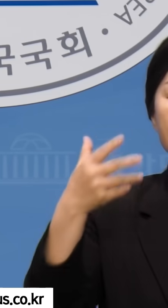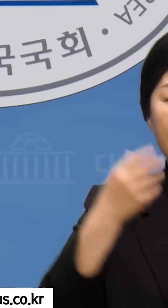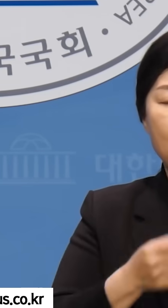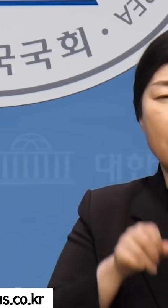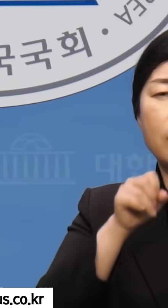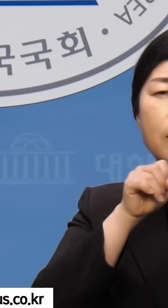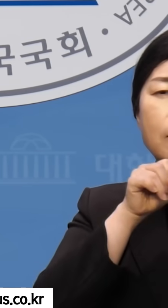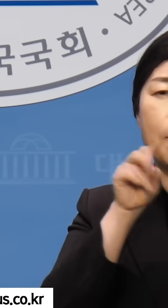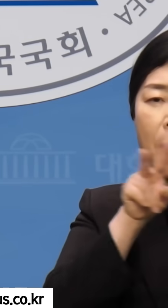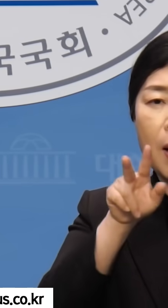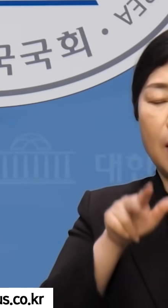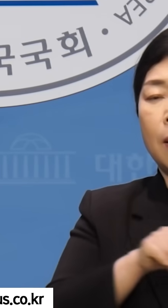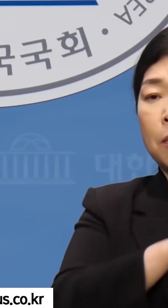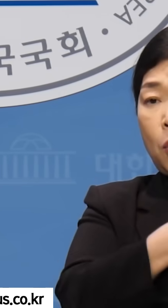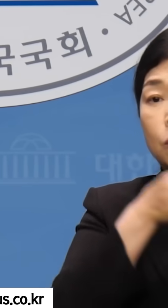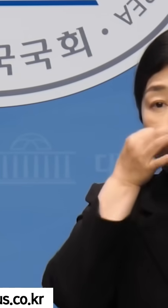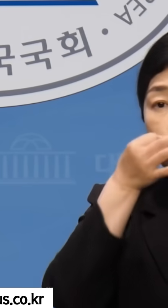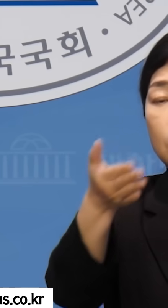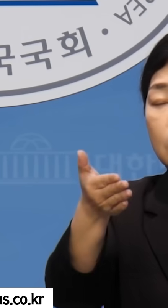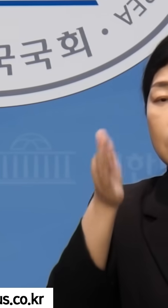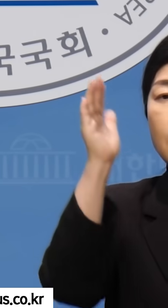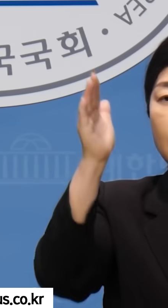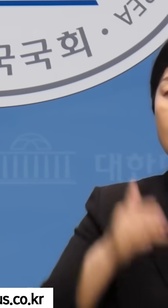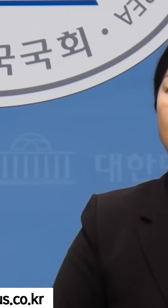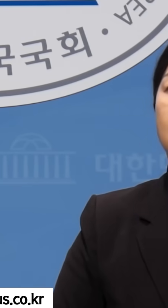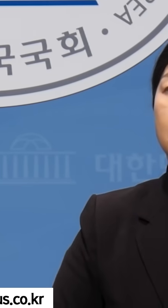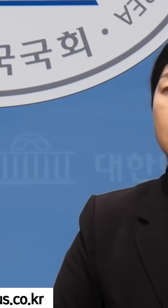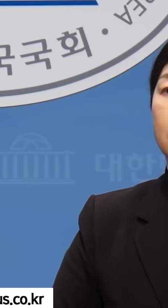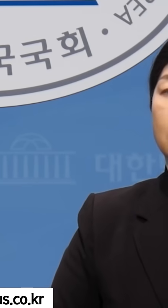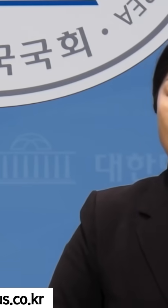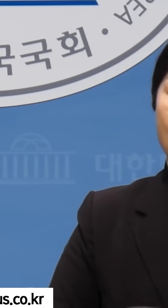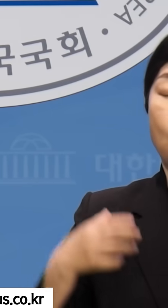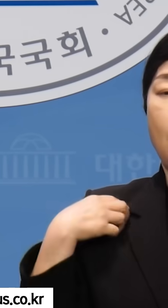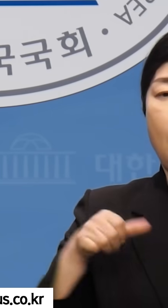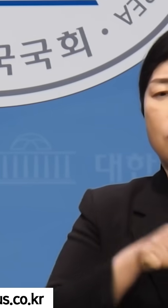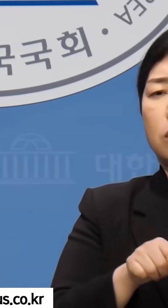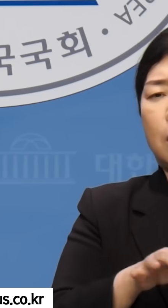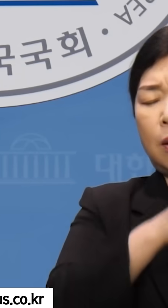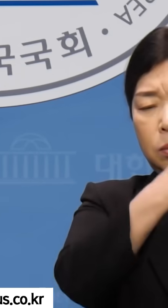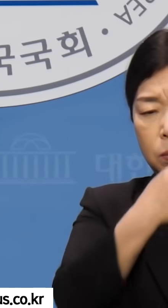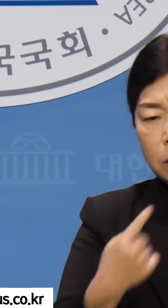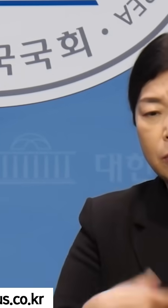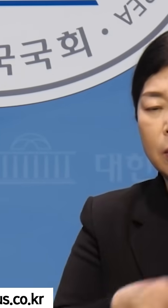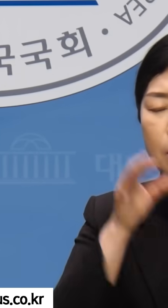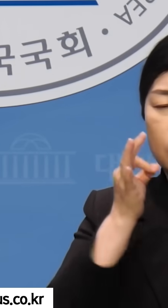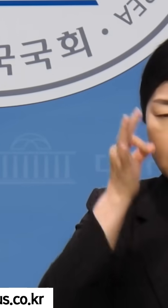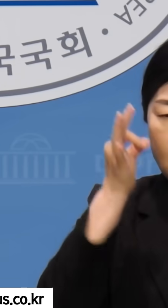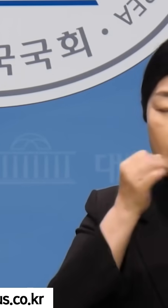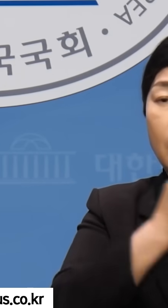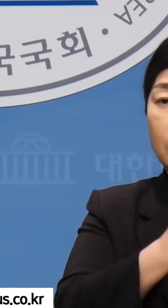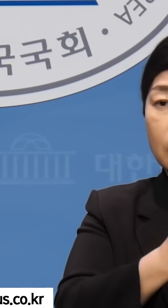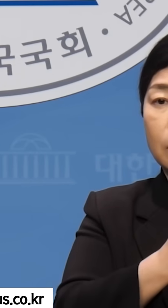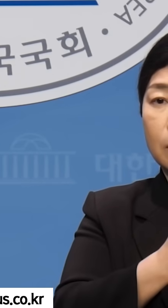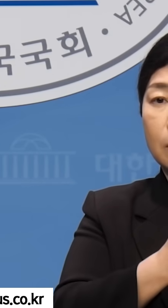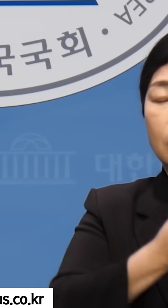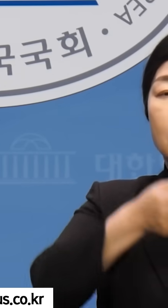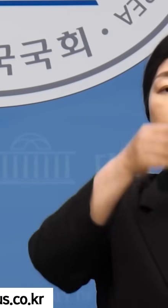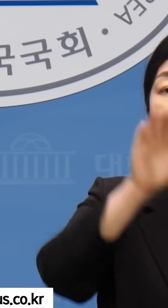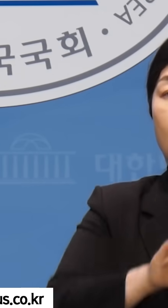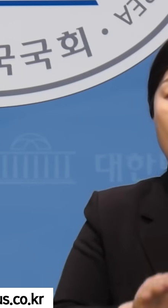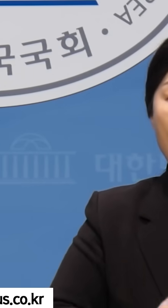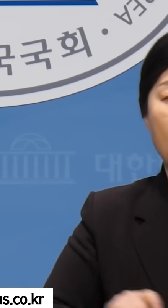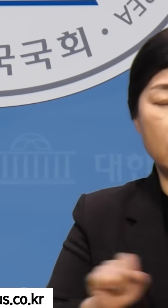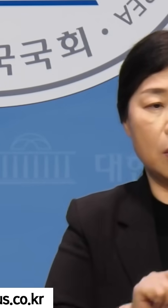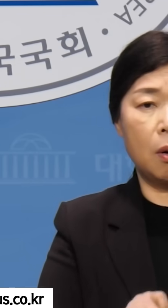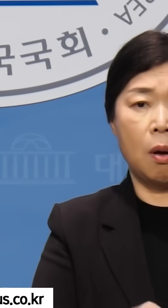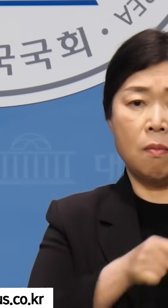것입니다. 정부가 물가 불안을 잠재우기 위해 총력 대응 중인 상황에서 자극적인 언어로 오히려 물가에